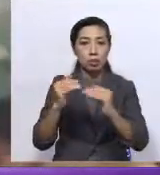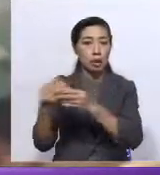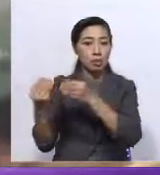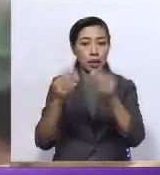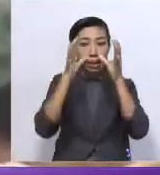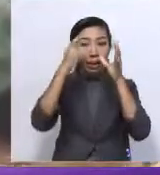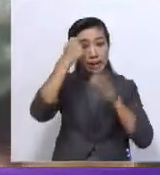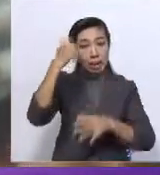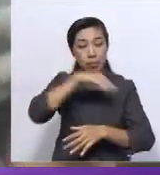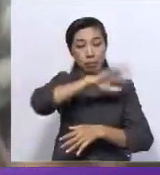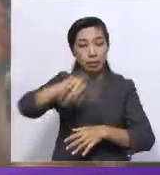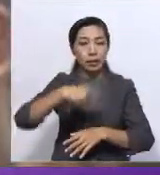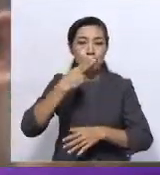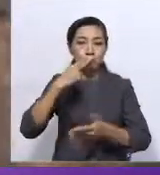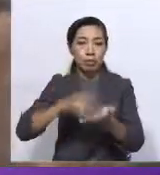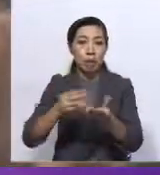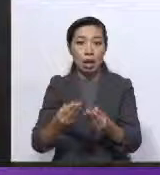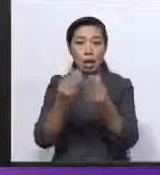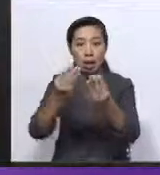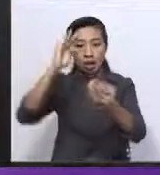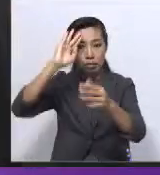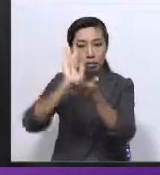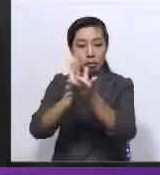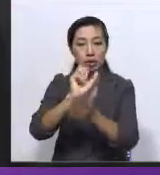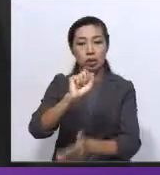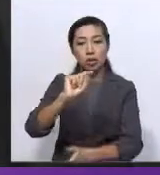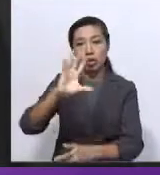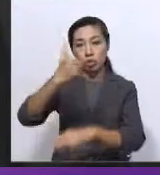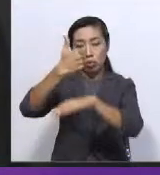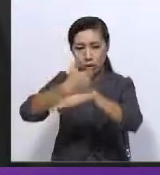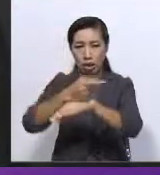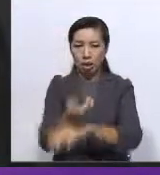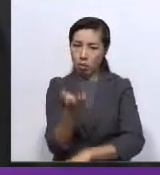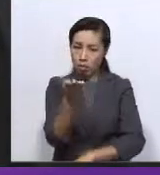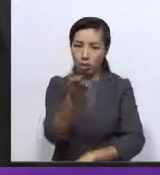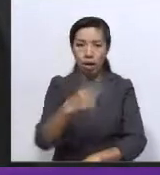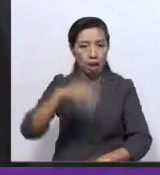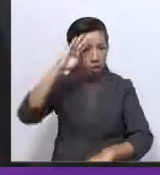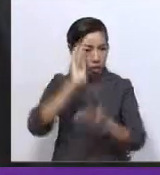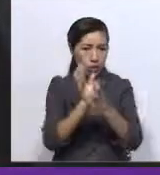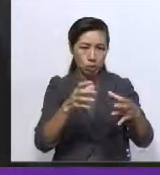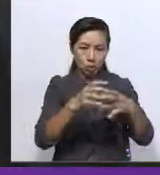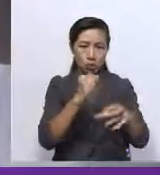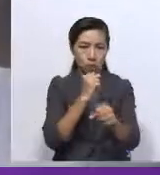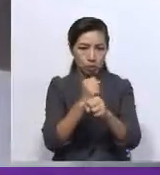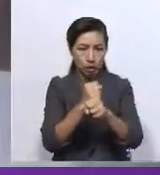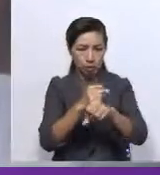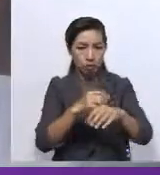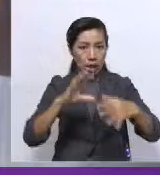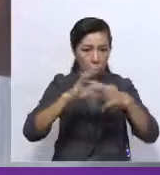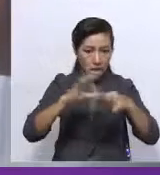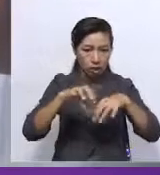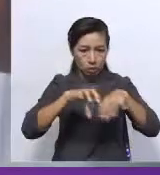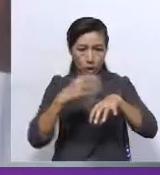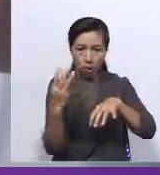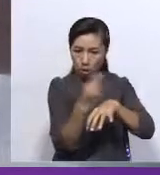นังสือถึงผู้บัญชาการตำรวจแห่งชาติเรียกร้องให้พนักงานสอบสวนเร่งรัดดำเนินคดีกับนายเปรมชัยกรรณสูตรประธานและกรรม